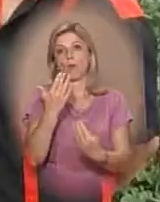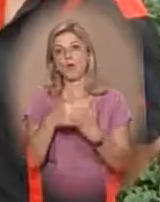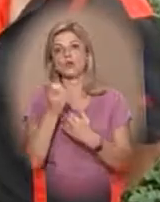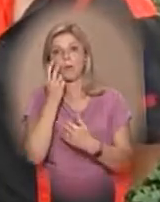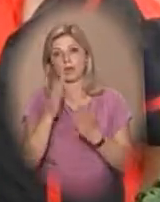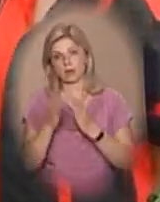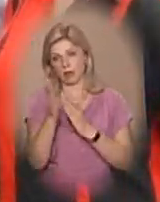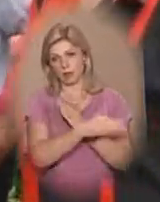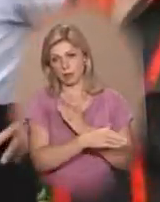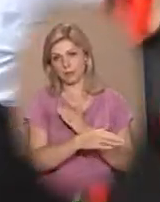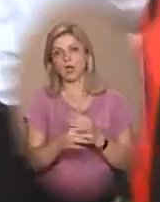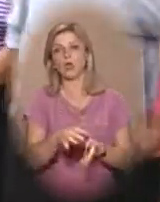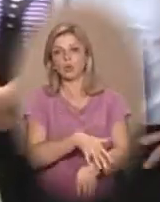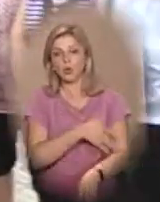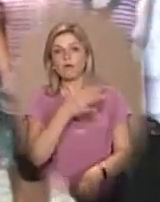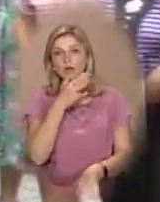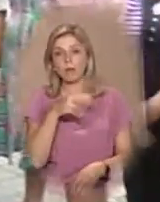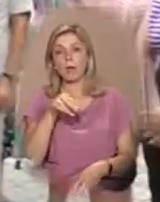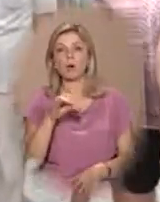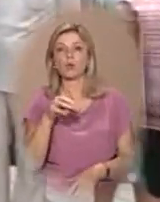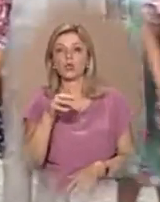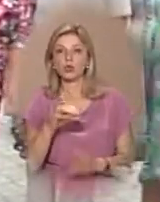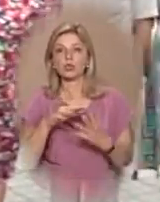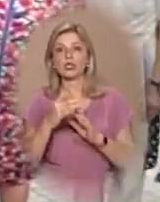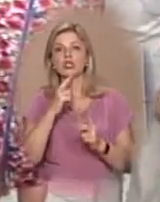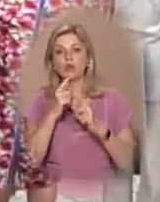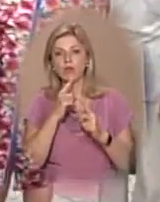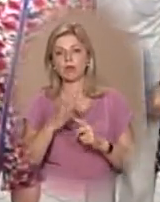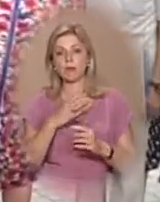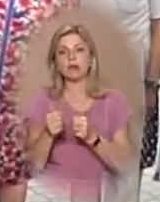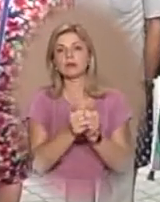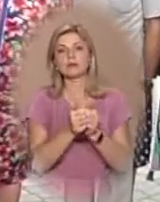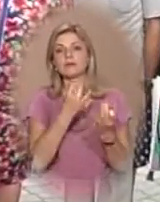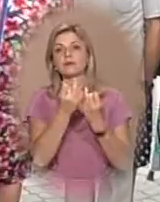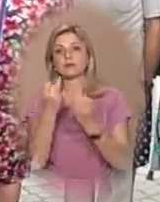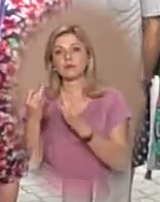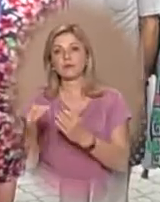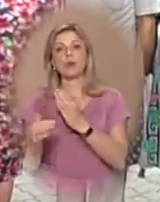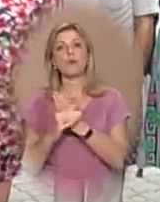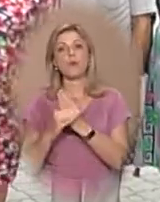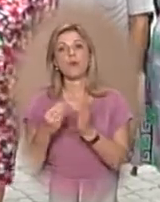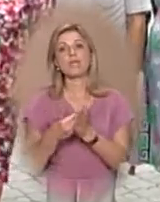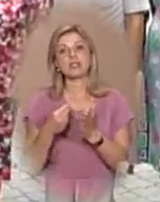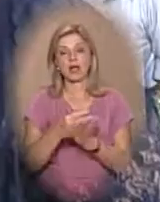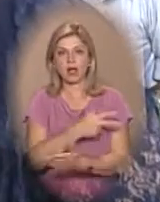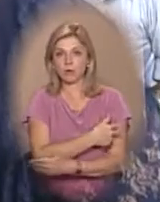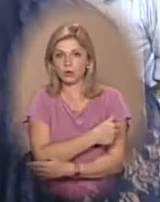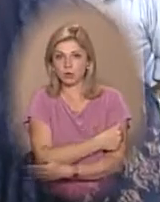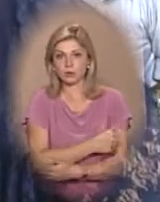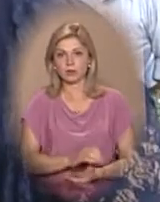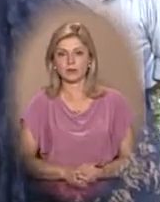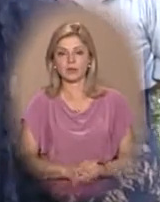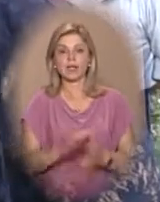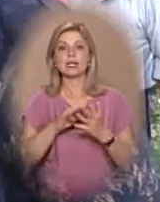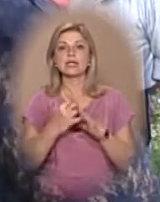додому. Тривалий час Парутинська сільрада вела розмову з сусідніми сільрадами. Допоможіть з фінансуванням амбулаторій. Сільські